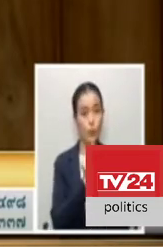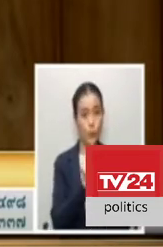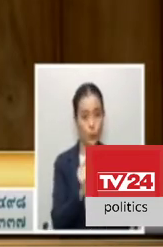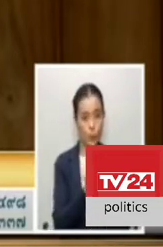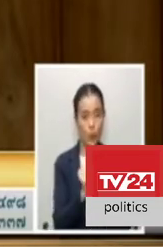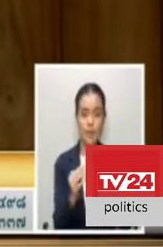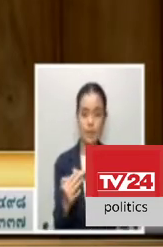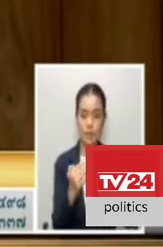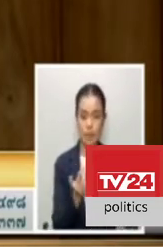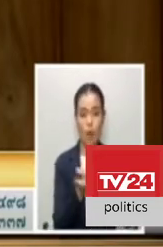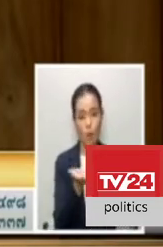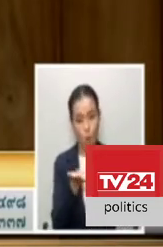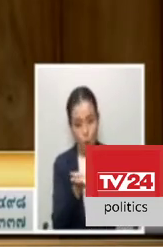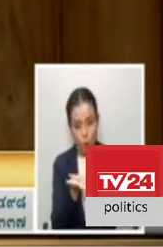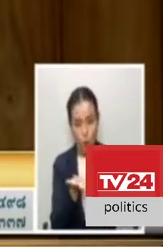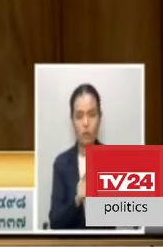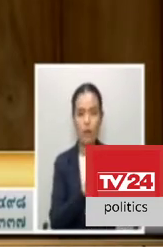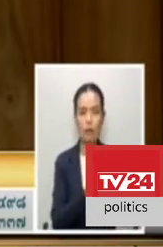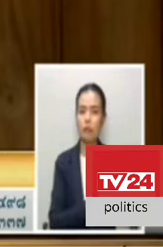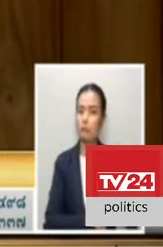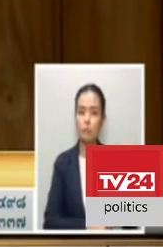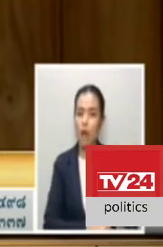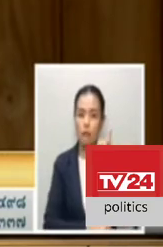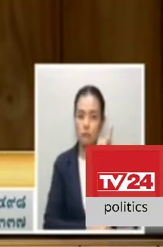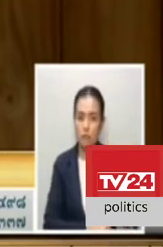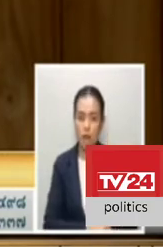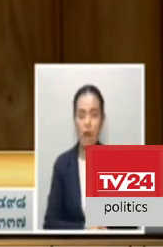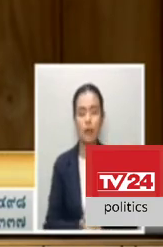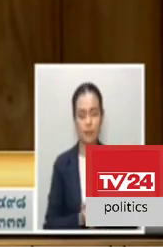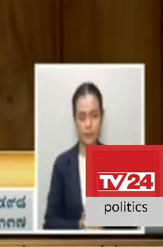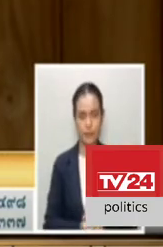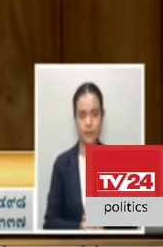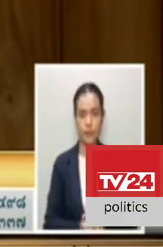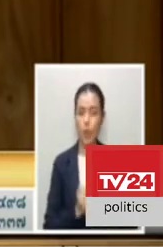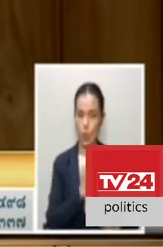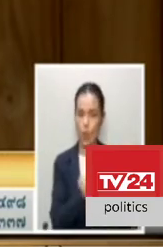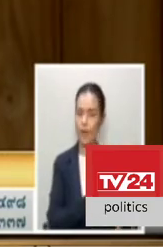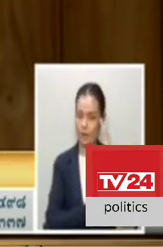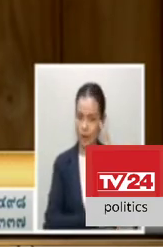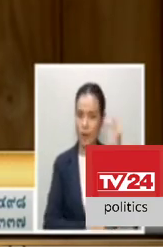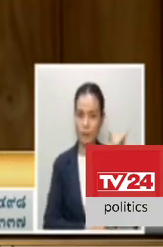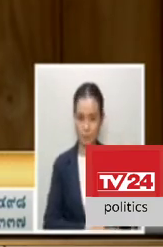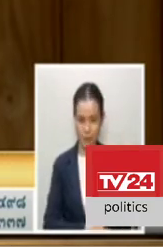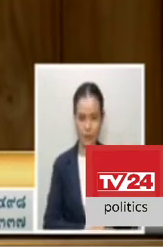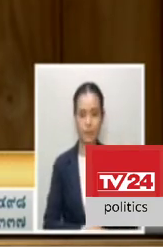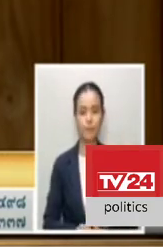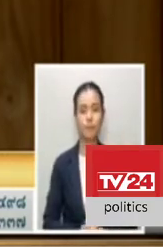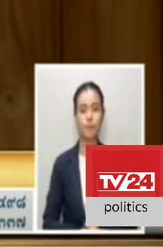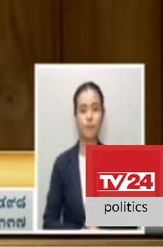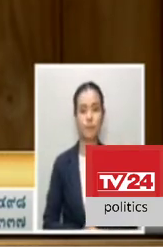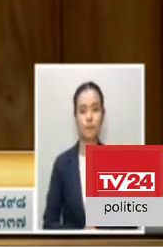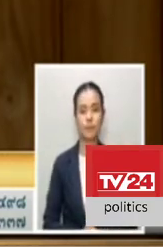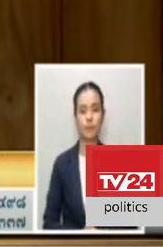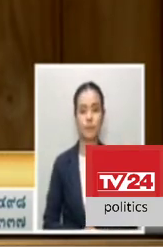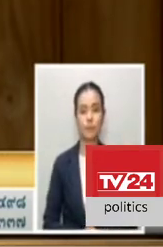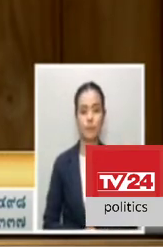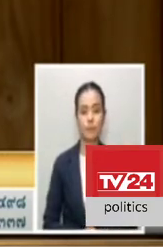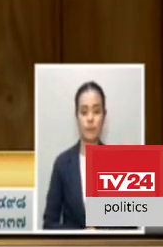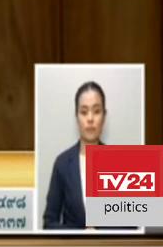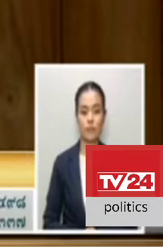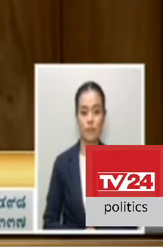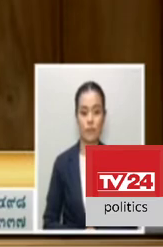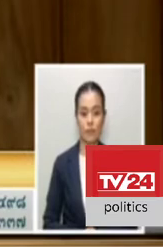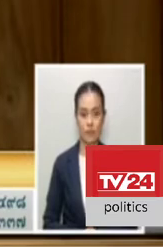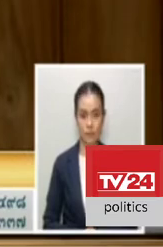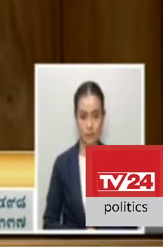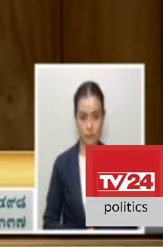แล้วก็ขอโทษขอโพยที่มาไม่ได้นะฮะแล้วก็หวังว่าโอกาสน่าจะมาส่วนประเด็น